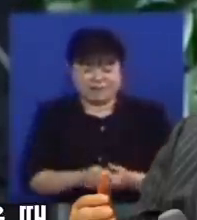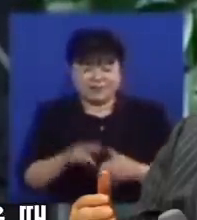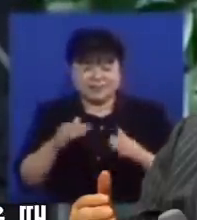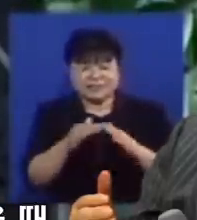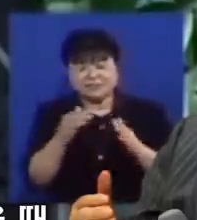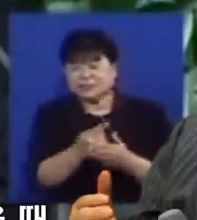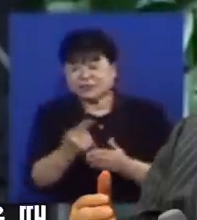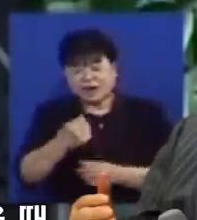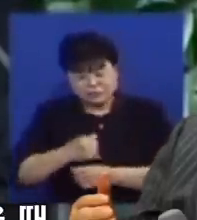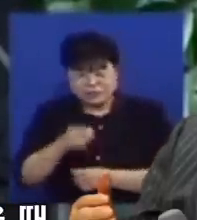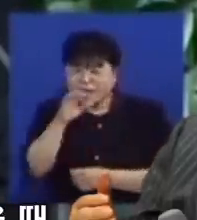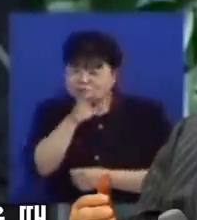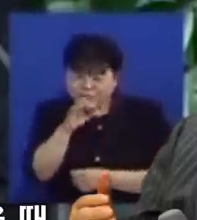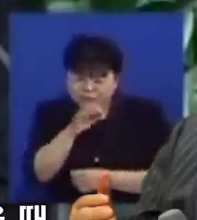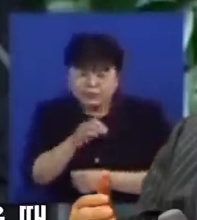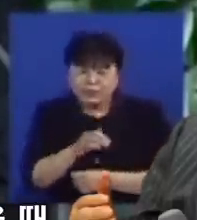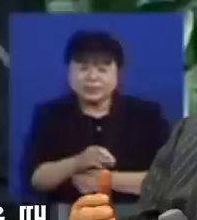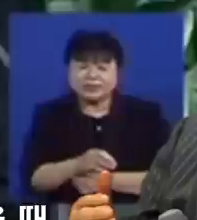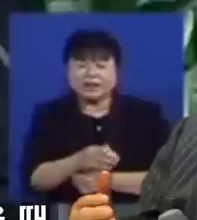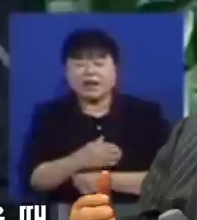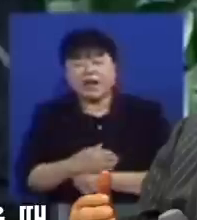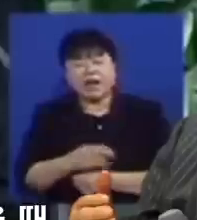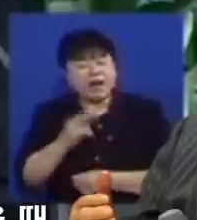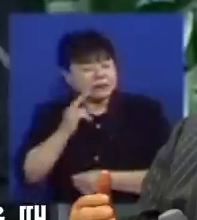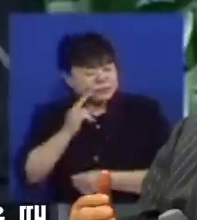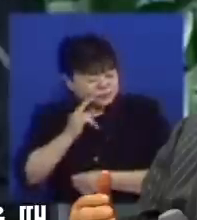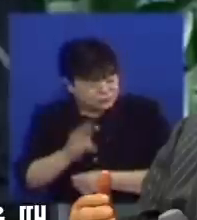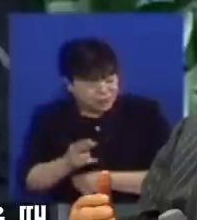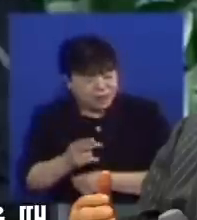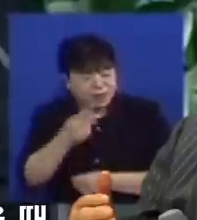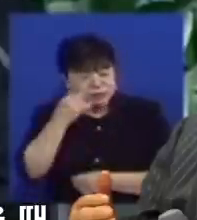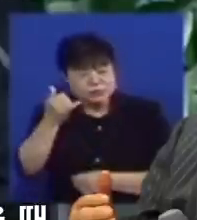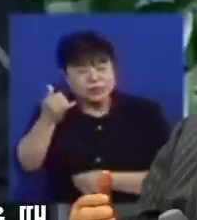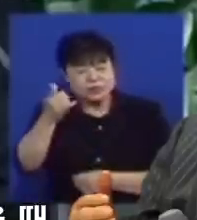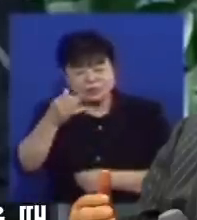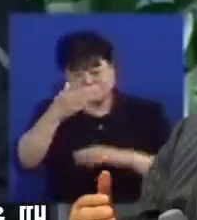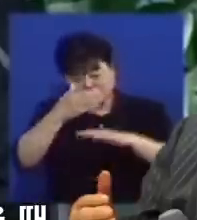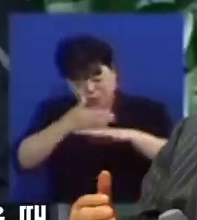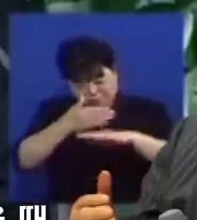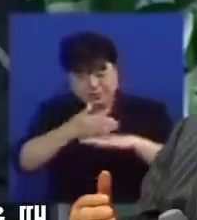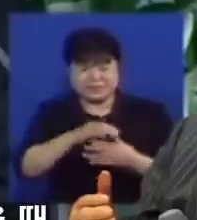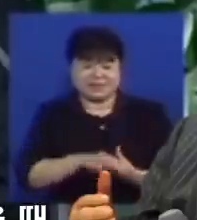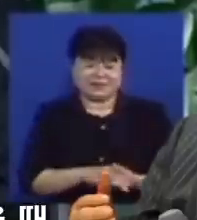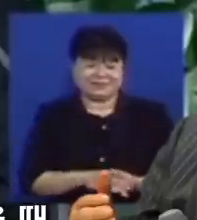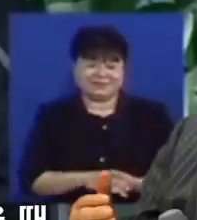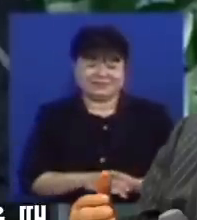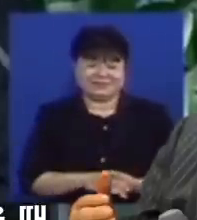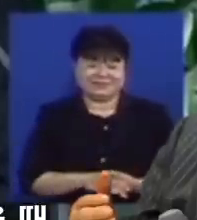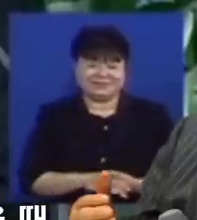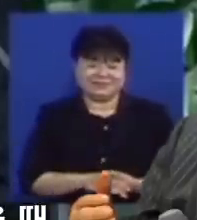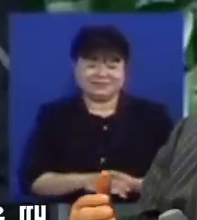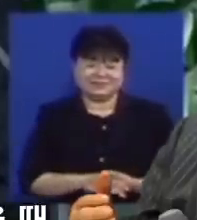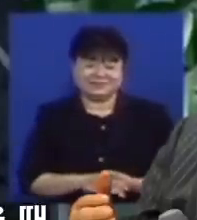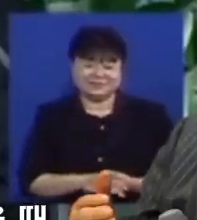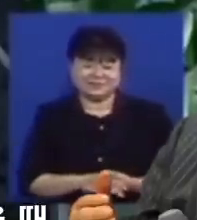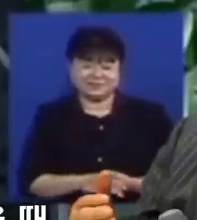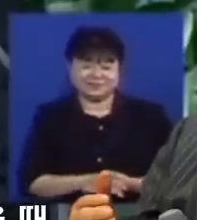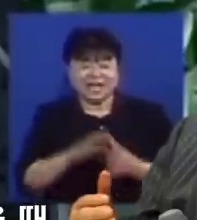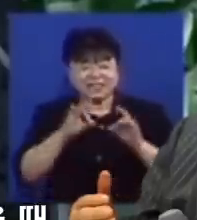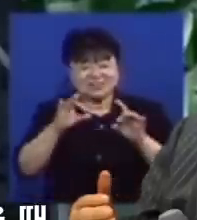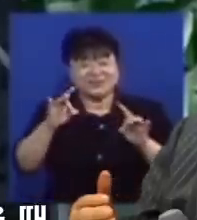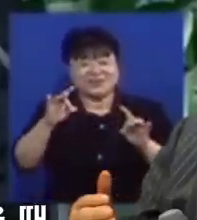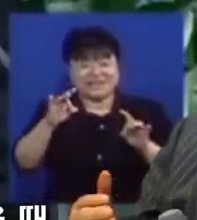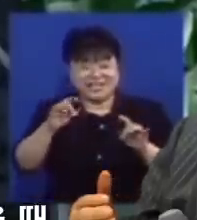집을 떠나 군대 생활을 해보니 이렇게 괴로운 줄 몰랐다. 어머니 아버지 고맙습니다. 그런데 나는 전도사로